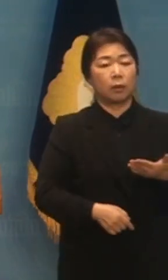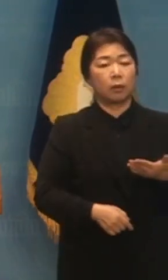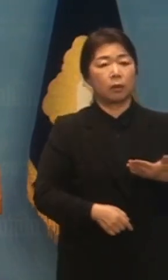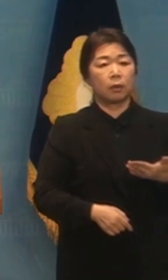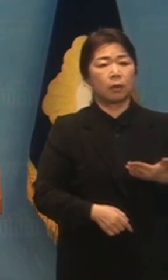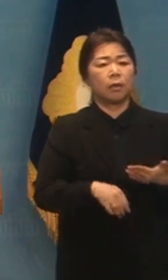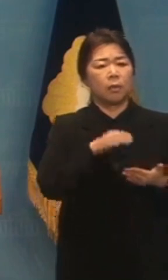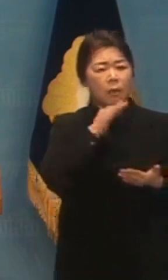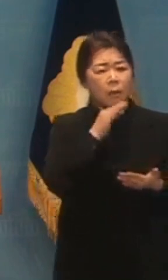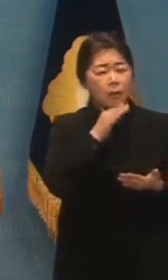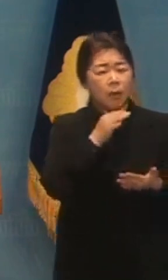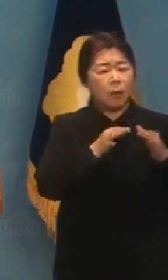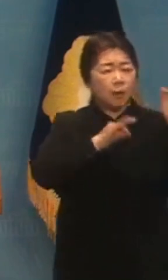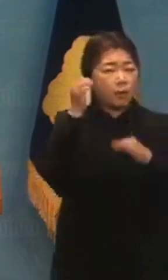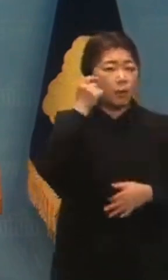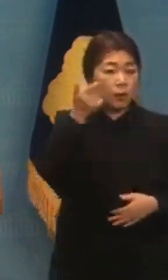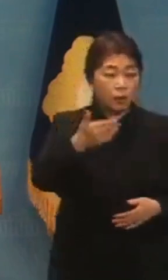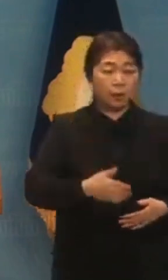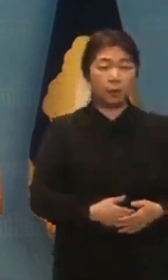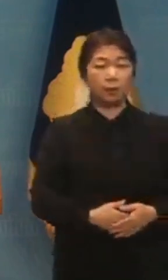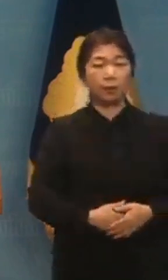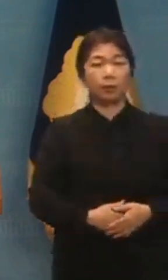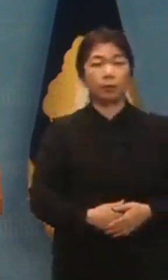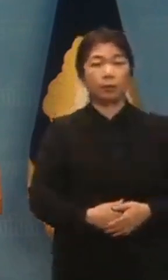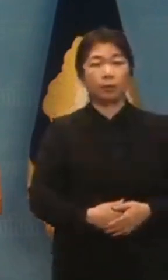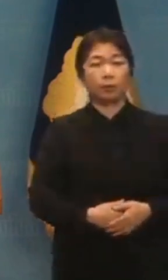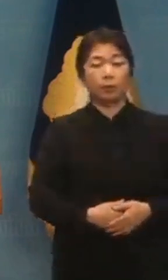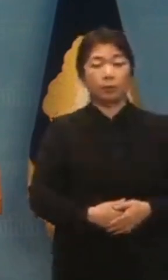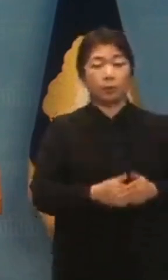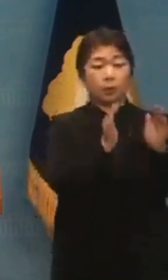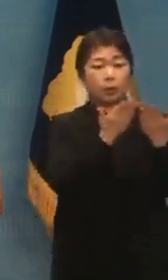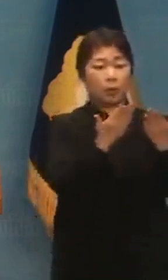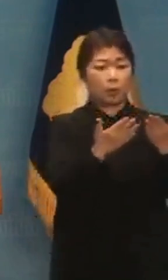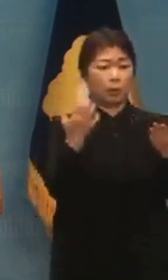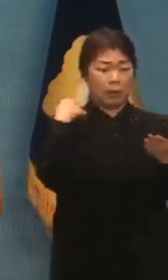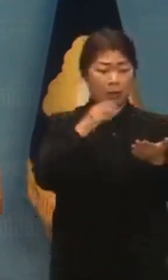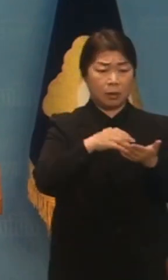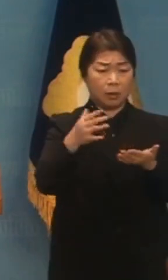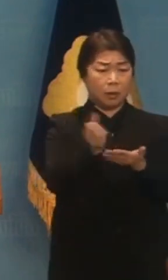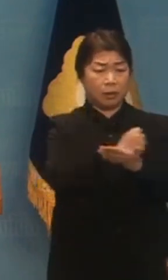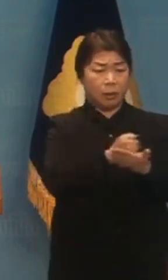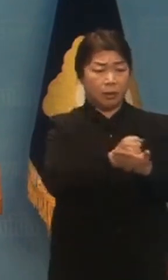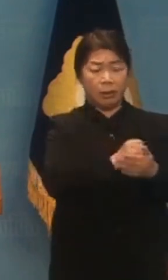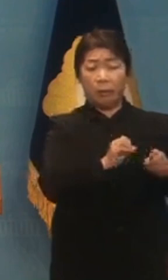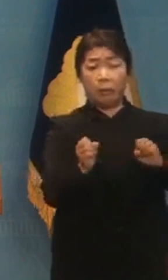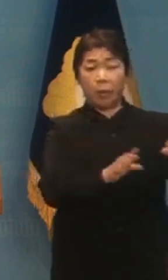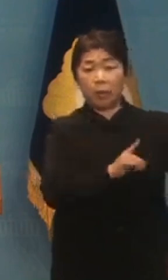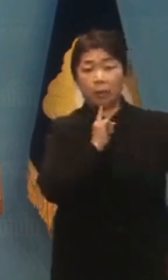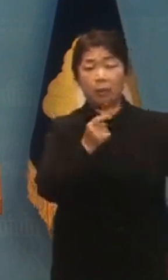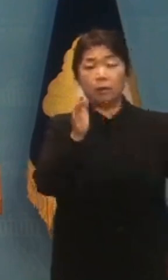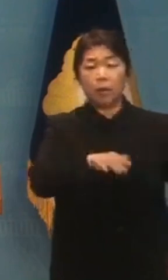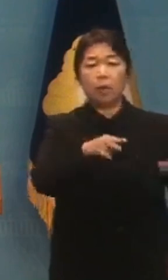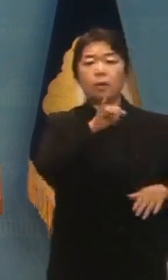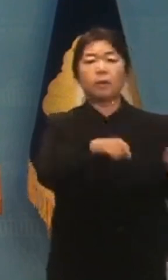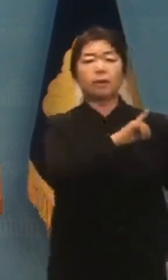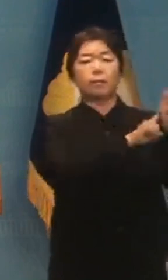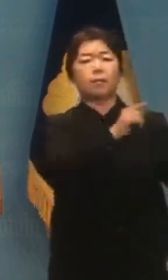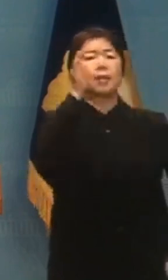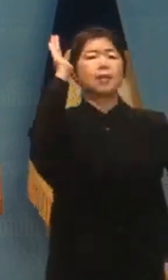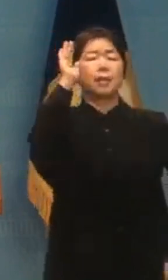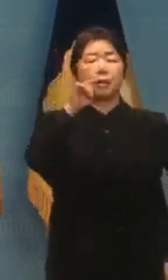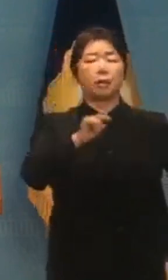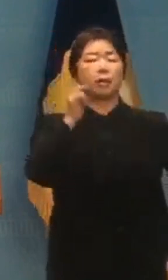국방부 교재는 전량 회수됐는데 독도 영유권 분쟁은 사실이라고 한 신원식 장관은 어떻게 할 것입니까?